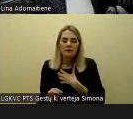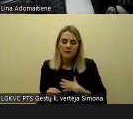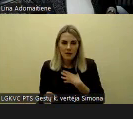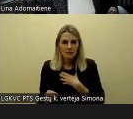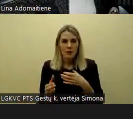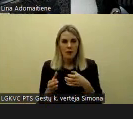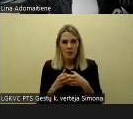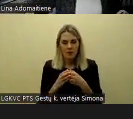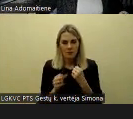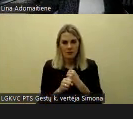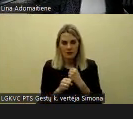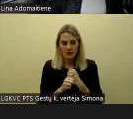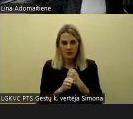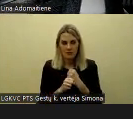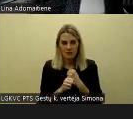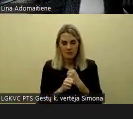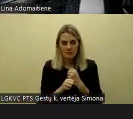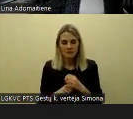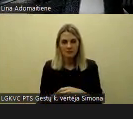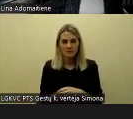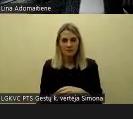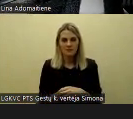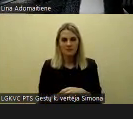žinau, kad